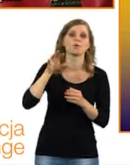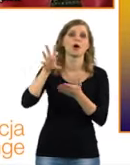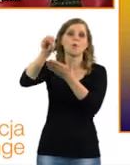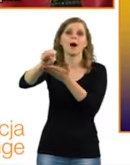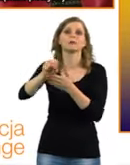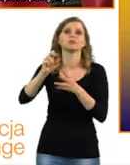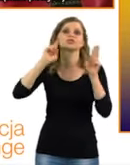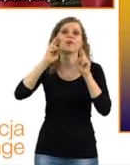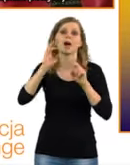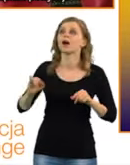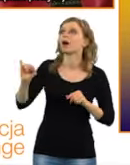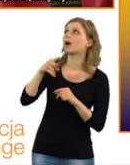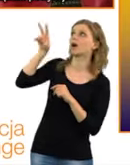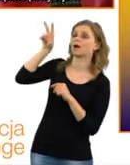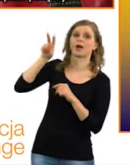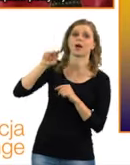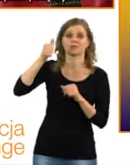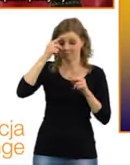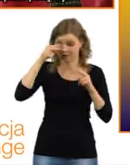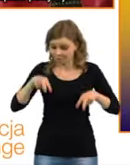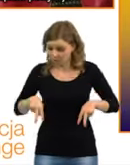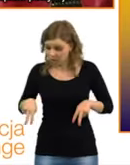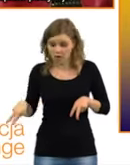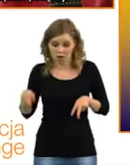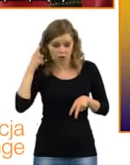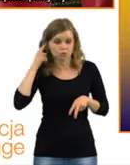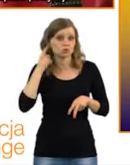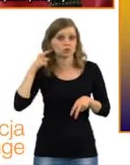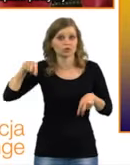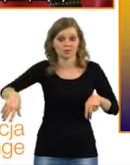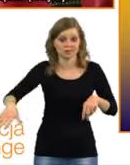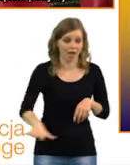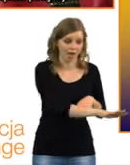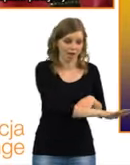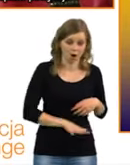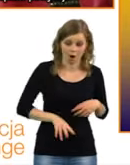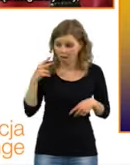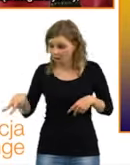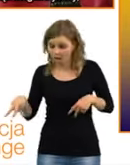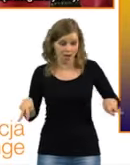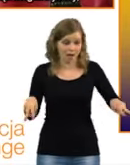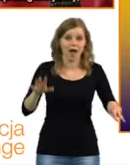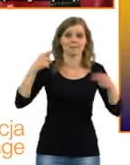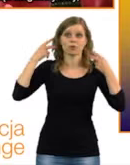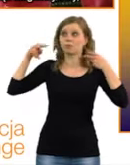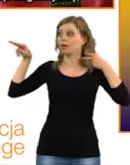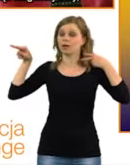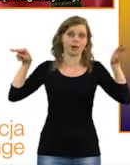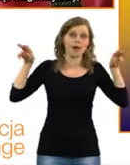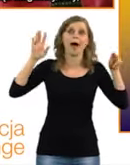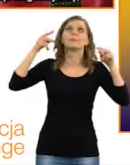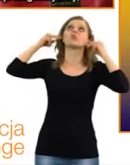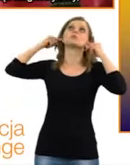lokalizować dźwięków najpierw poniżej poziomu głowy, na poziomie i dopiero powyżej. Czyli można popełnić